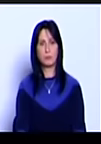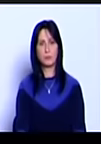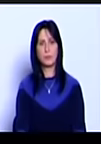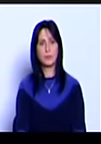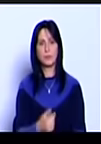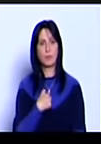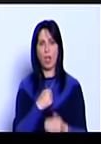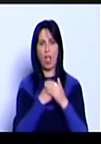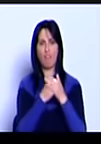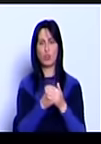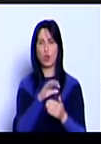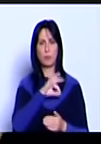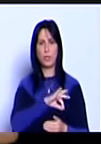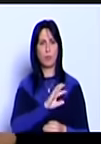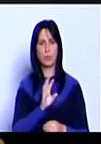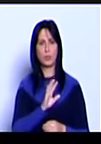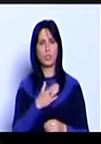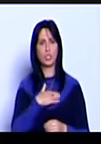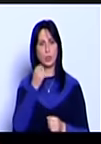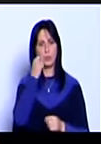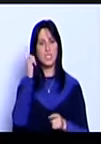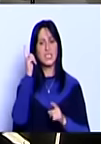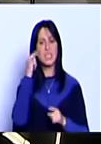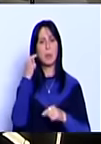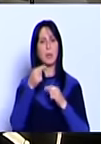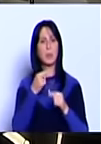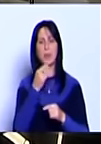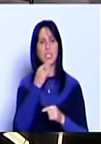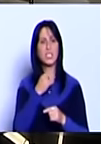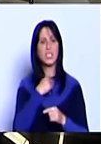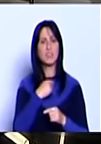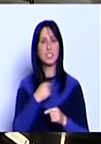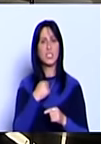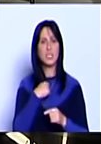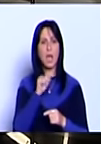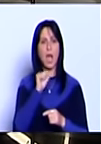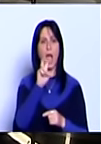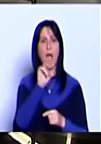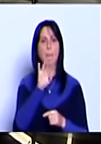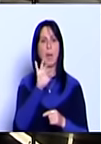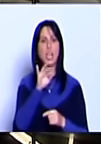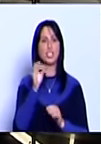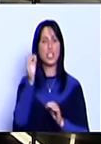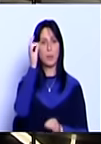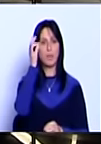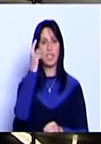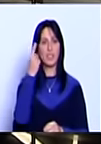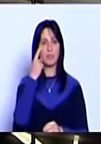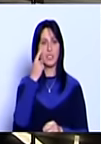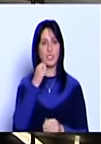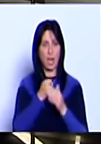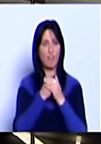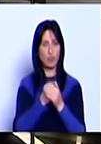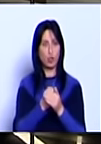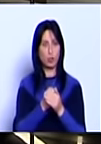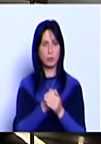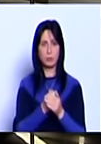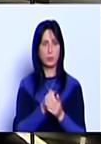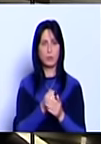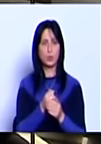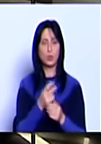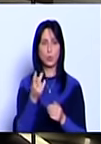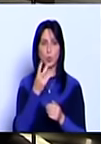სხვი ავტორიტეტის გამოყენება? შენი წინაპრები რისთვის იყვნენ? შენ დავით აღმაშენებელს რომ მიხსენებ, ავტორიტეტს იყენე. თუ